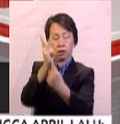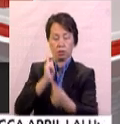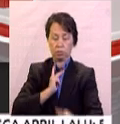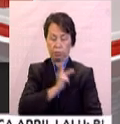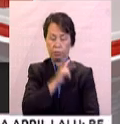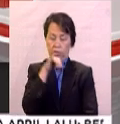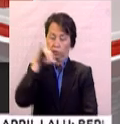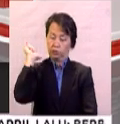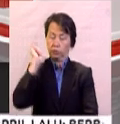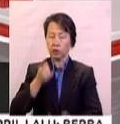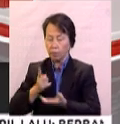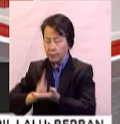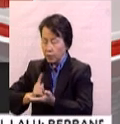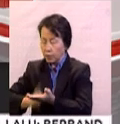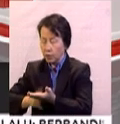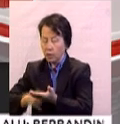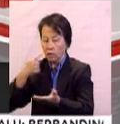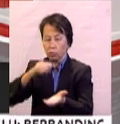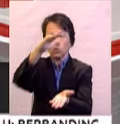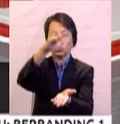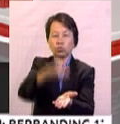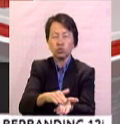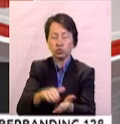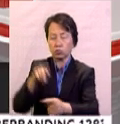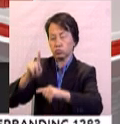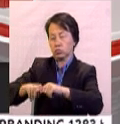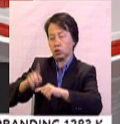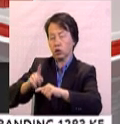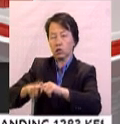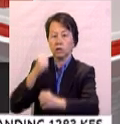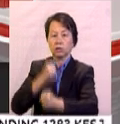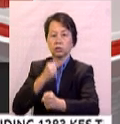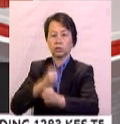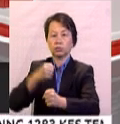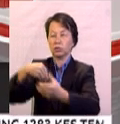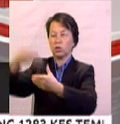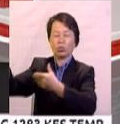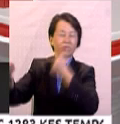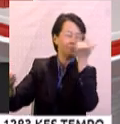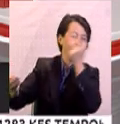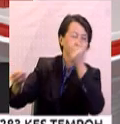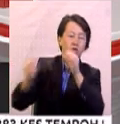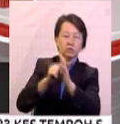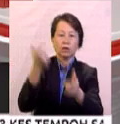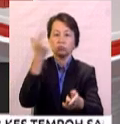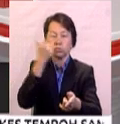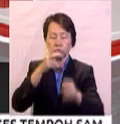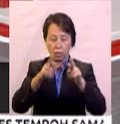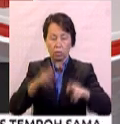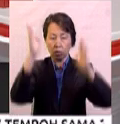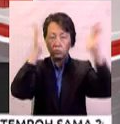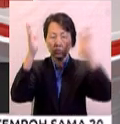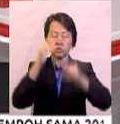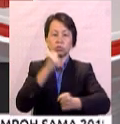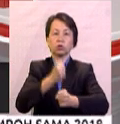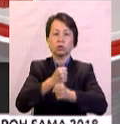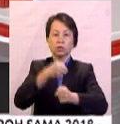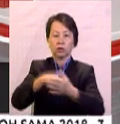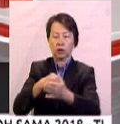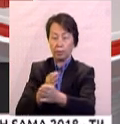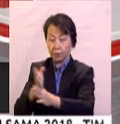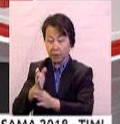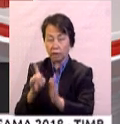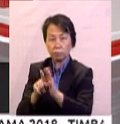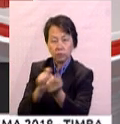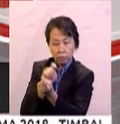semalam yang membincangkan langkah mengurangkan kebergantungan terhadap pekerja asing susulan keengganan rakyat tempatan bekerja dalam bidang